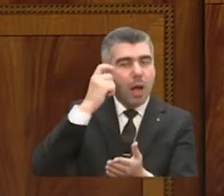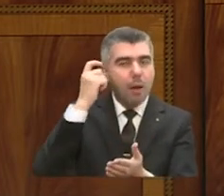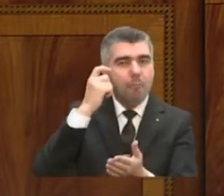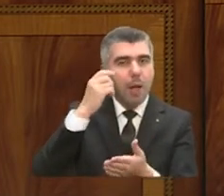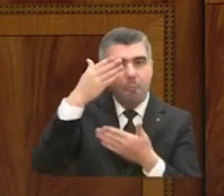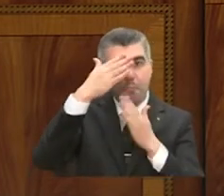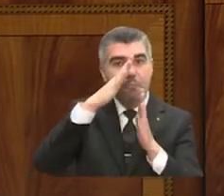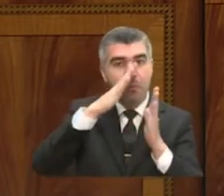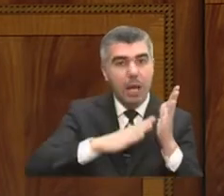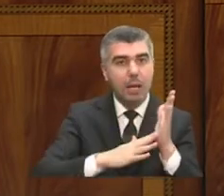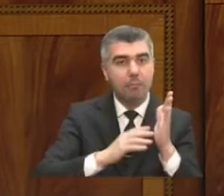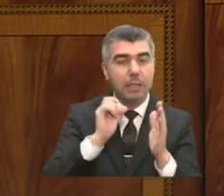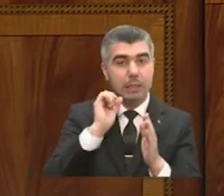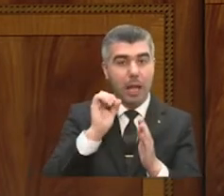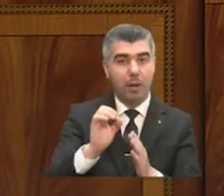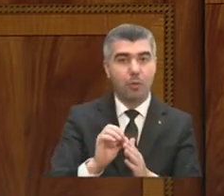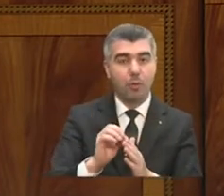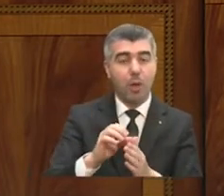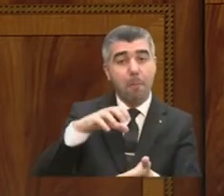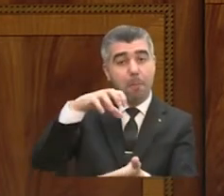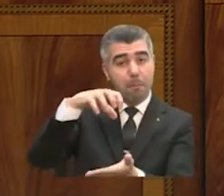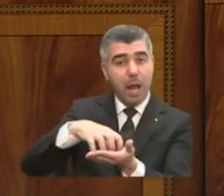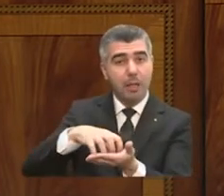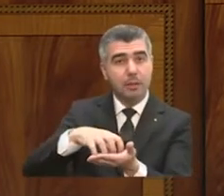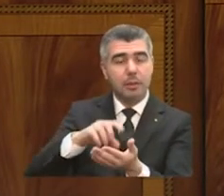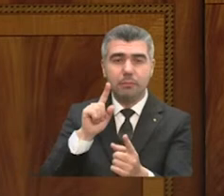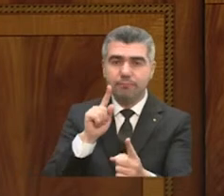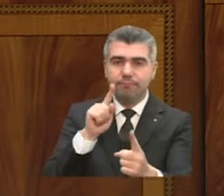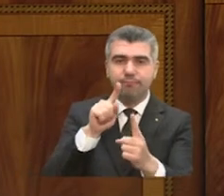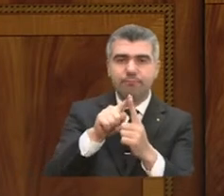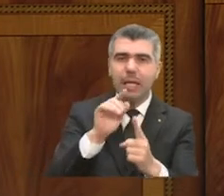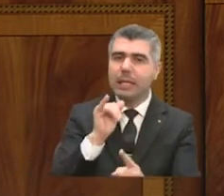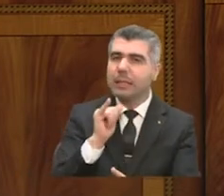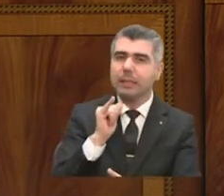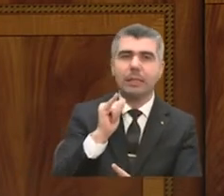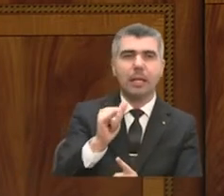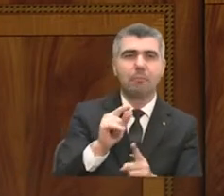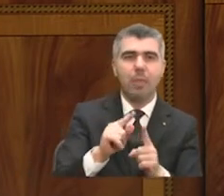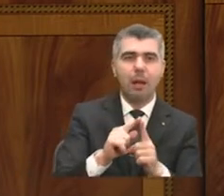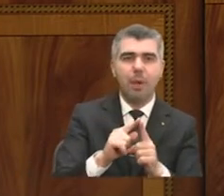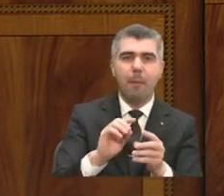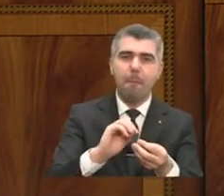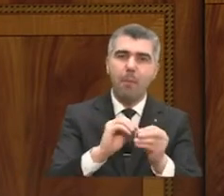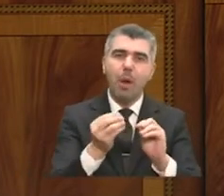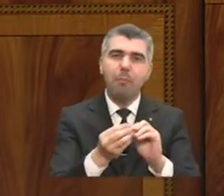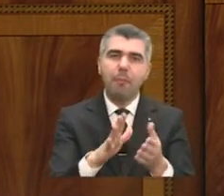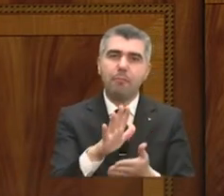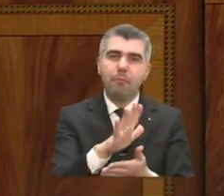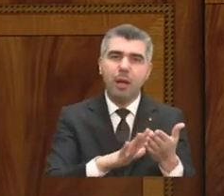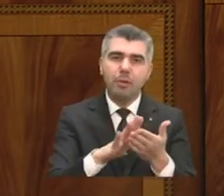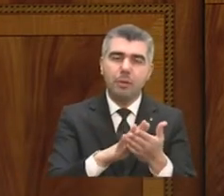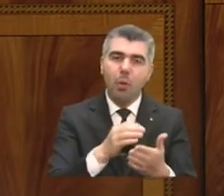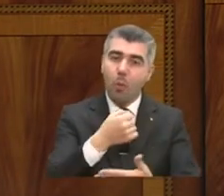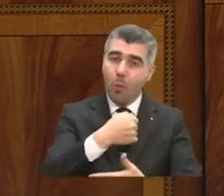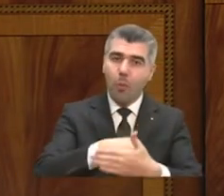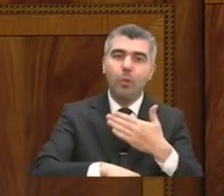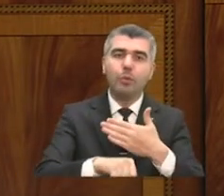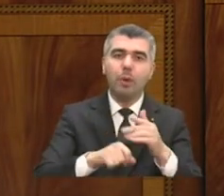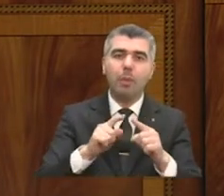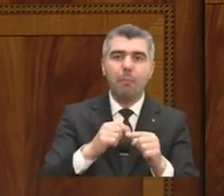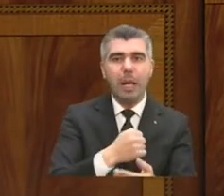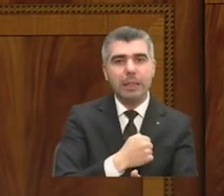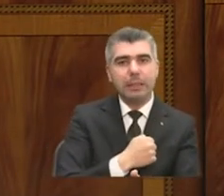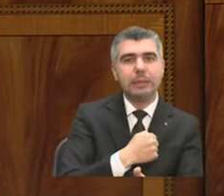le Parlement européen doit se rappeler que le Maroc, qui est toujours ciblé par ce